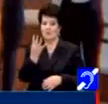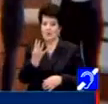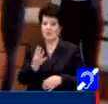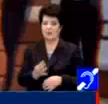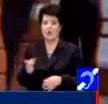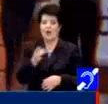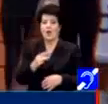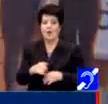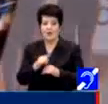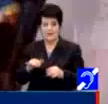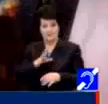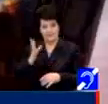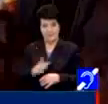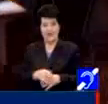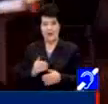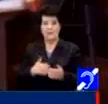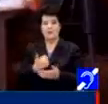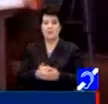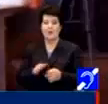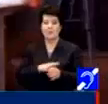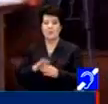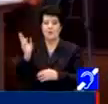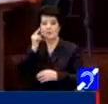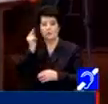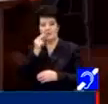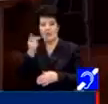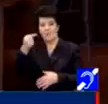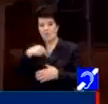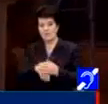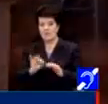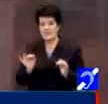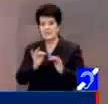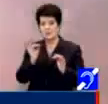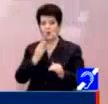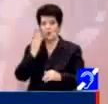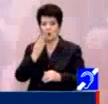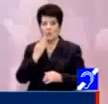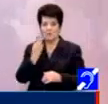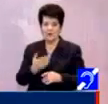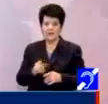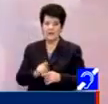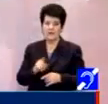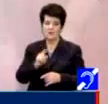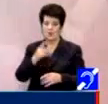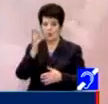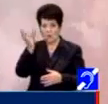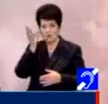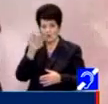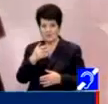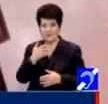raioane. Principalul obiectiv a fost promovarea studierii aprofundate a istoriei românilor și cristalizarea